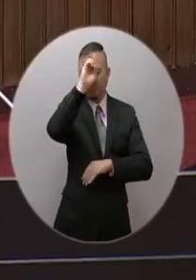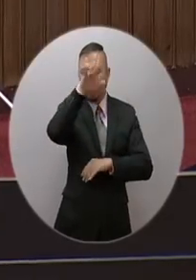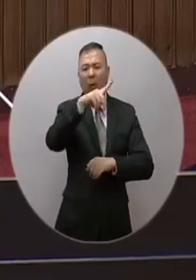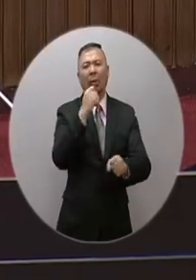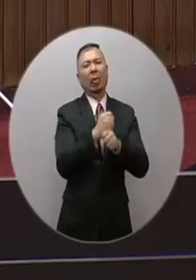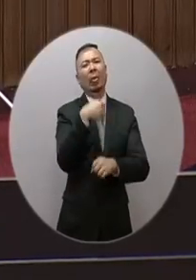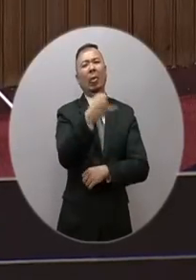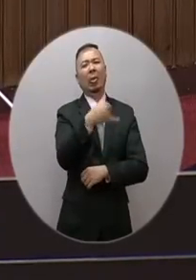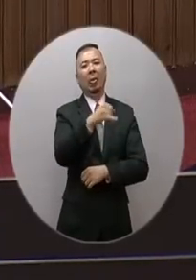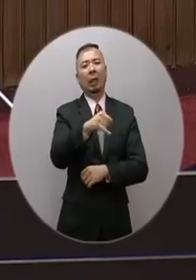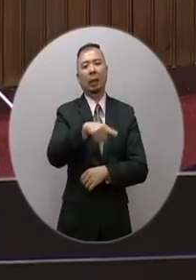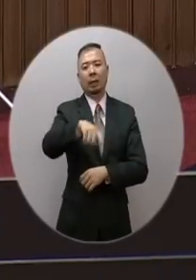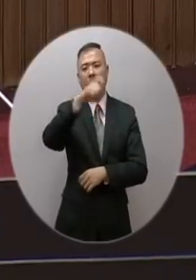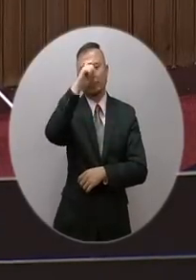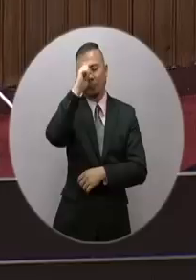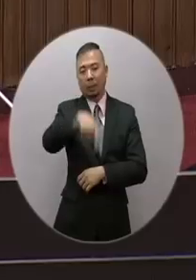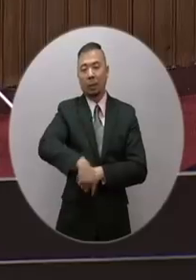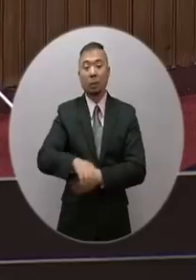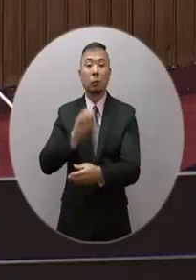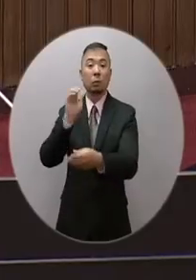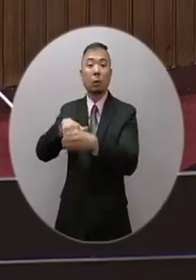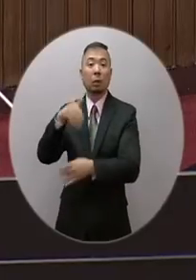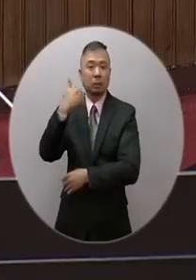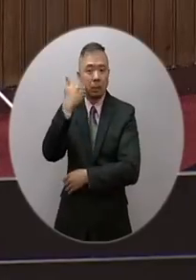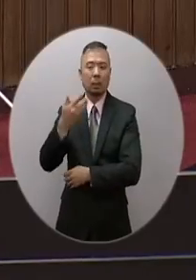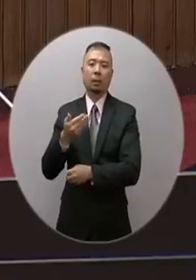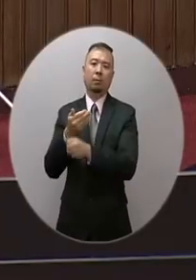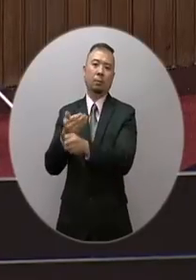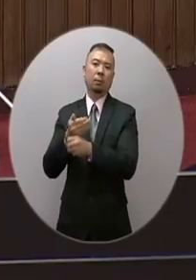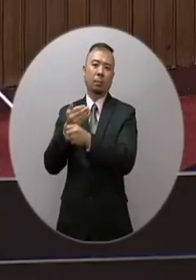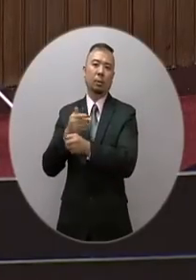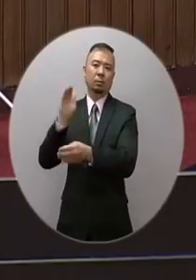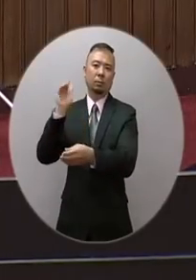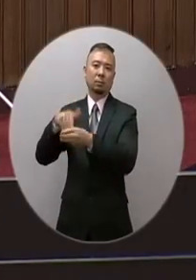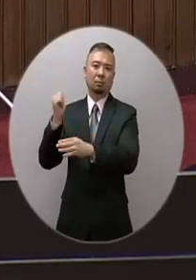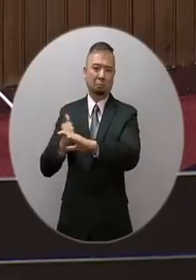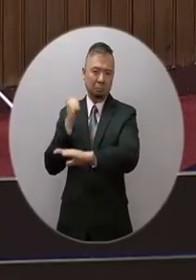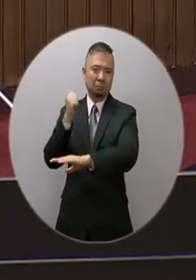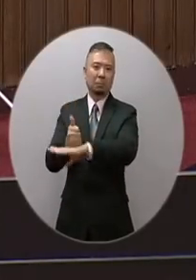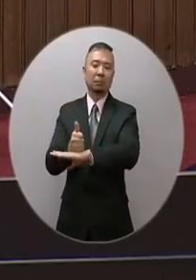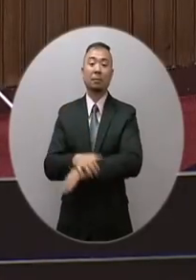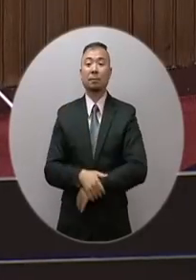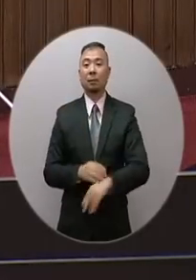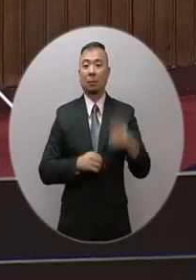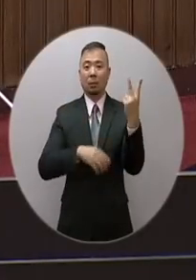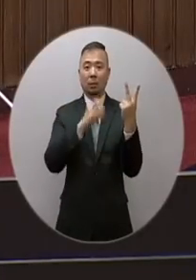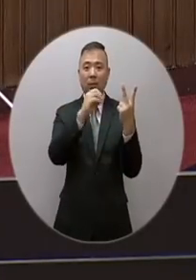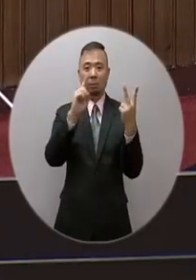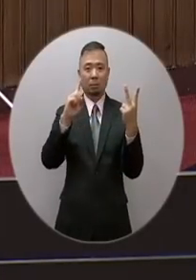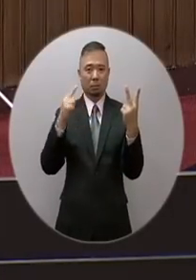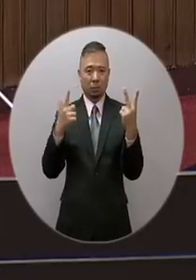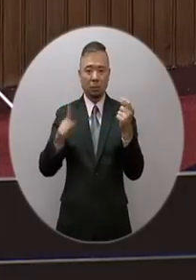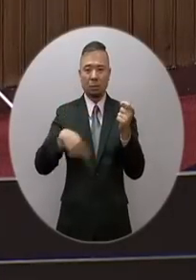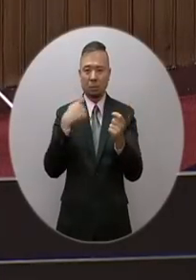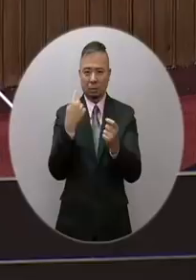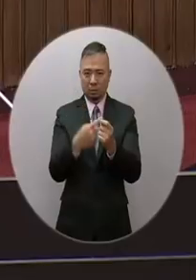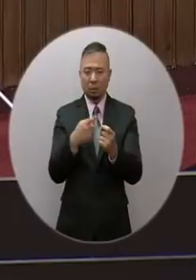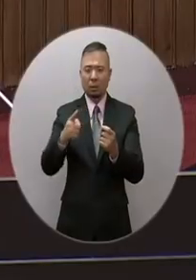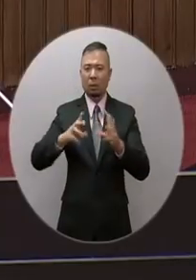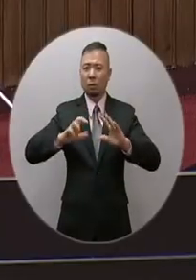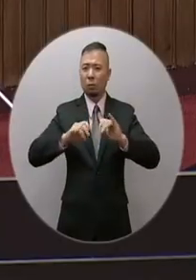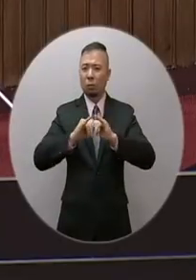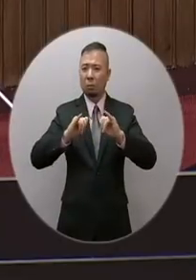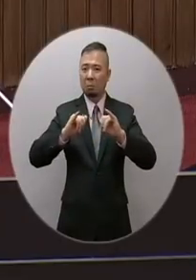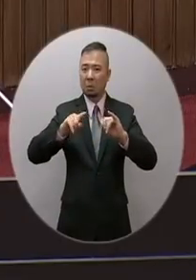的马英九先生当选总统。2016年，人民又对国民党执